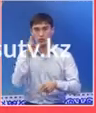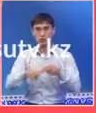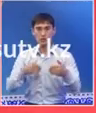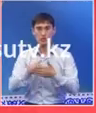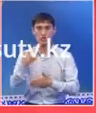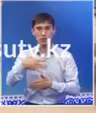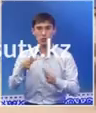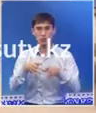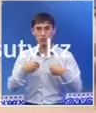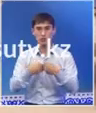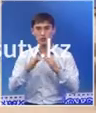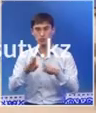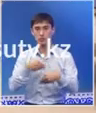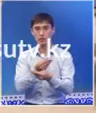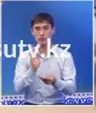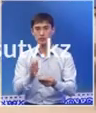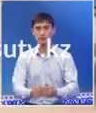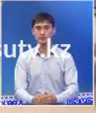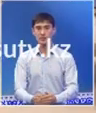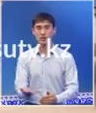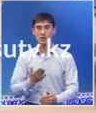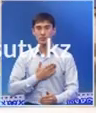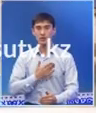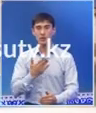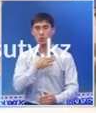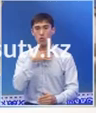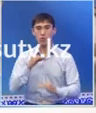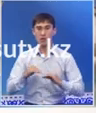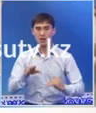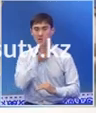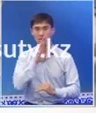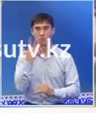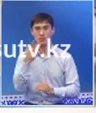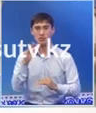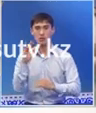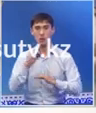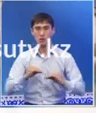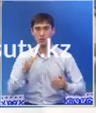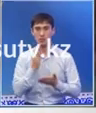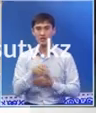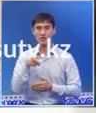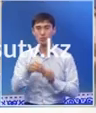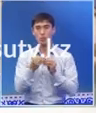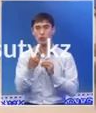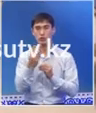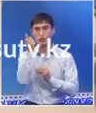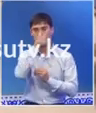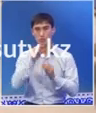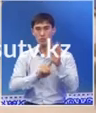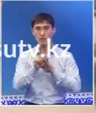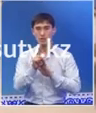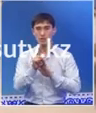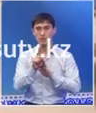отбасы үйлі болады. Біз көп балалы анамын. 5 балам бар. 2014-тен бастап осы үйдің несіне